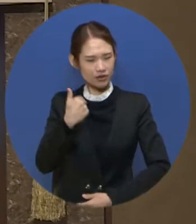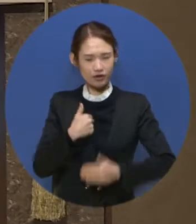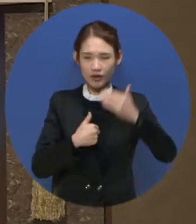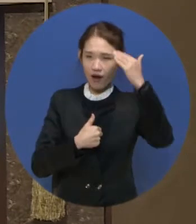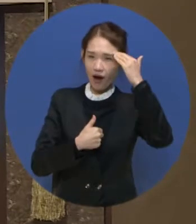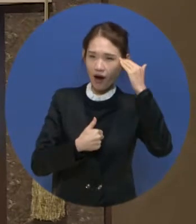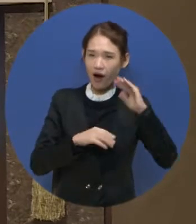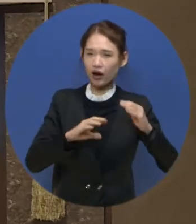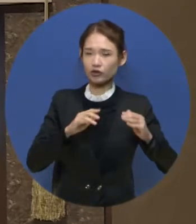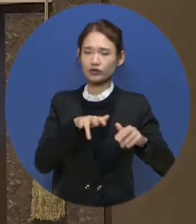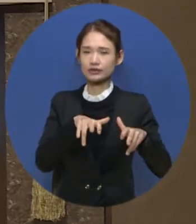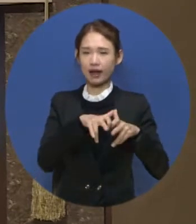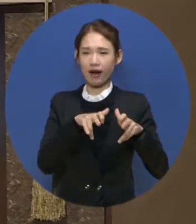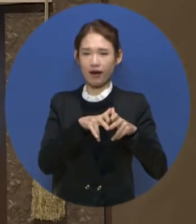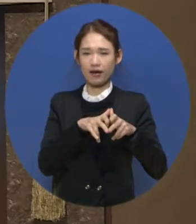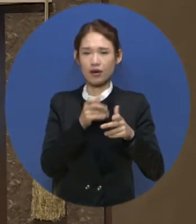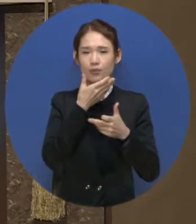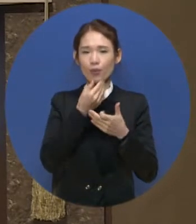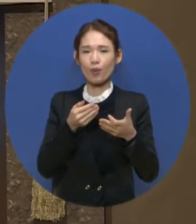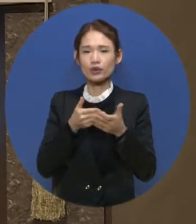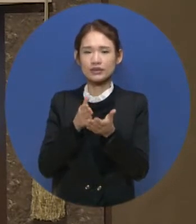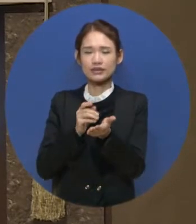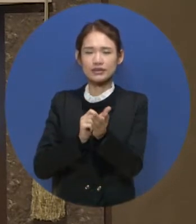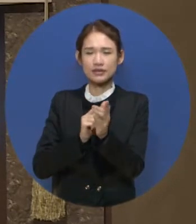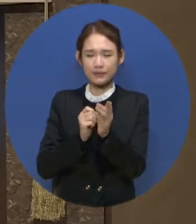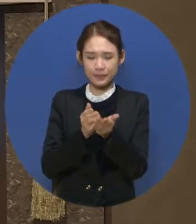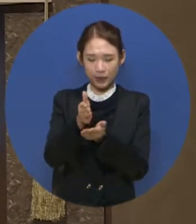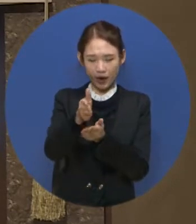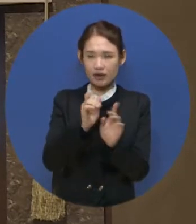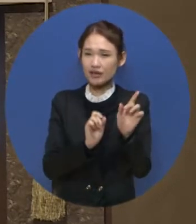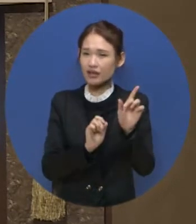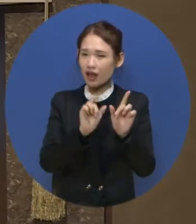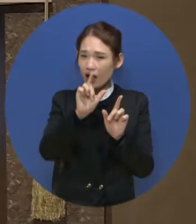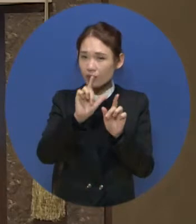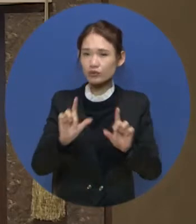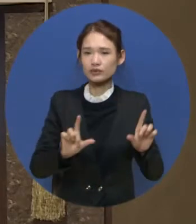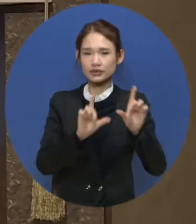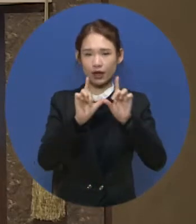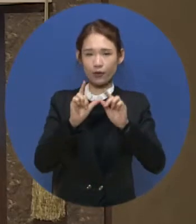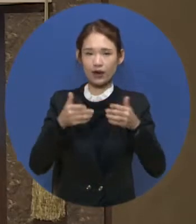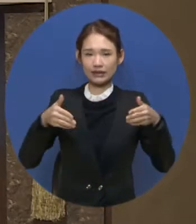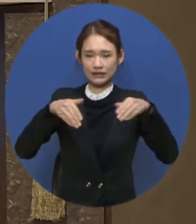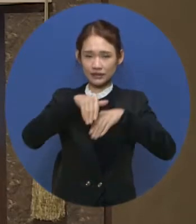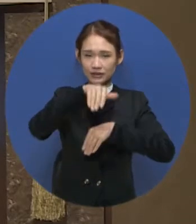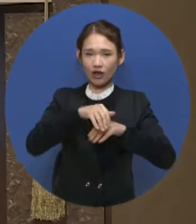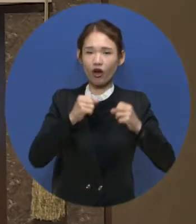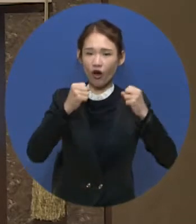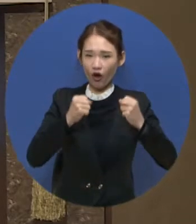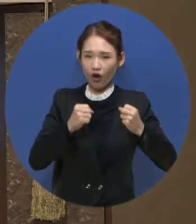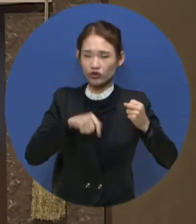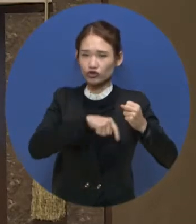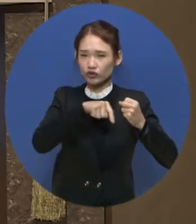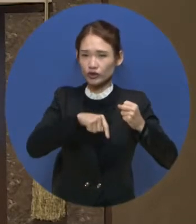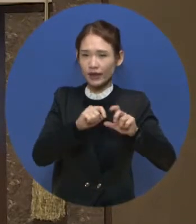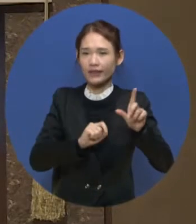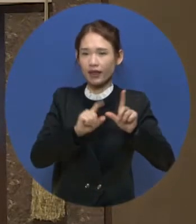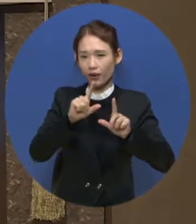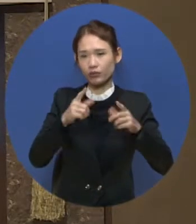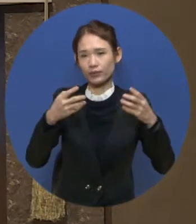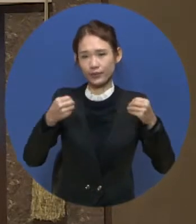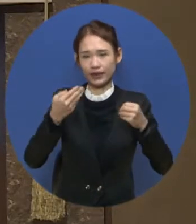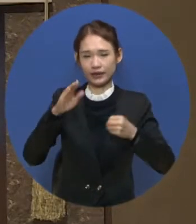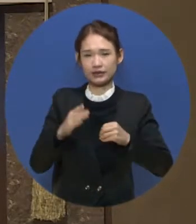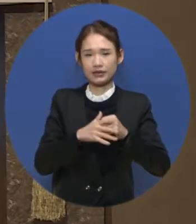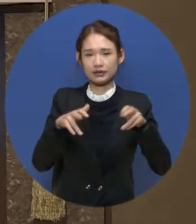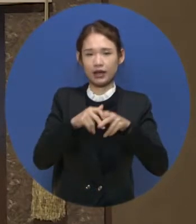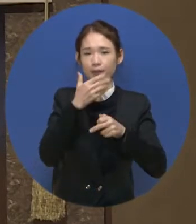장애인 복지를 하게 되면 주로 생활시설에서 거주하는 거가 주 흐름이었다면 네. 이 장애인